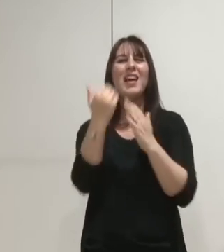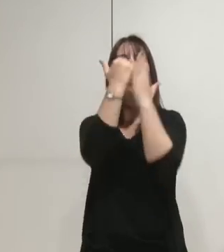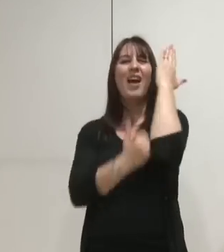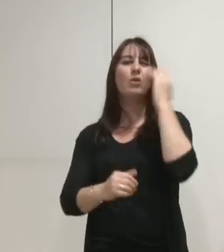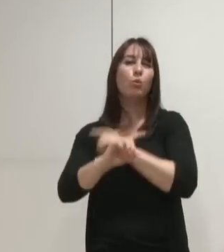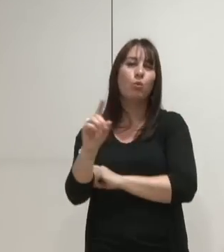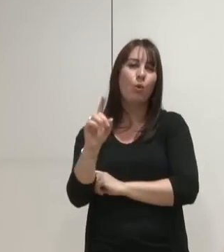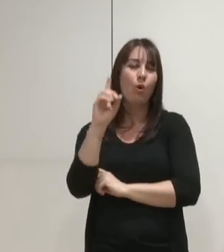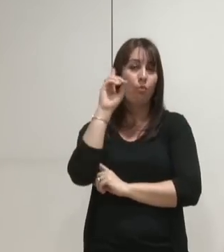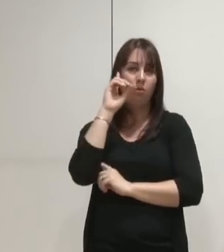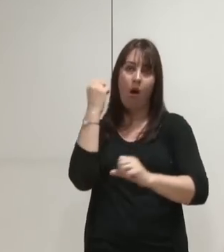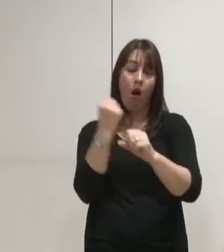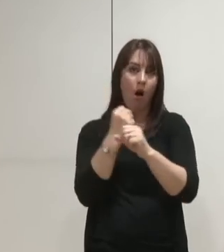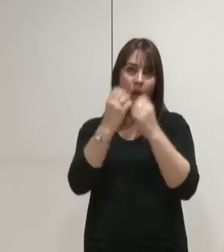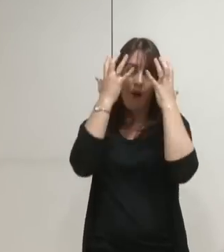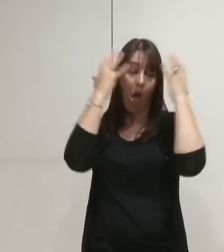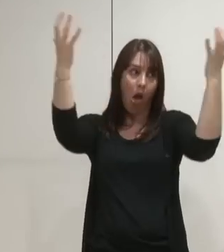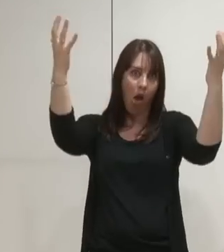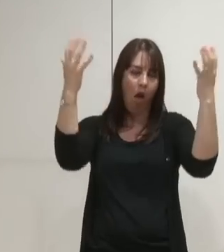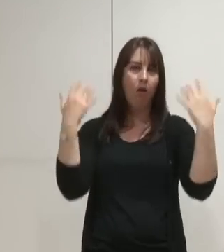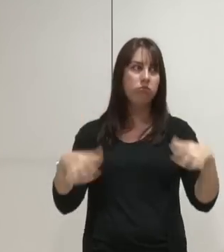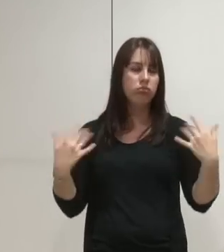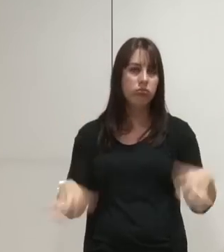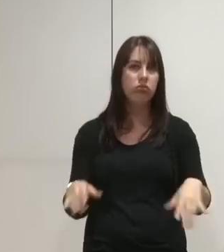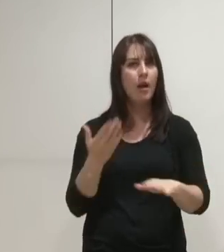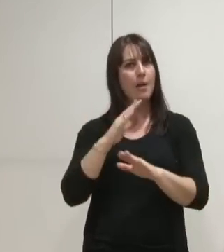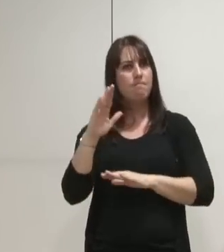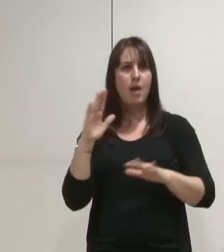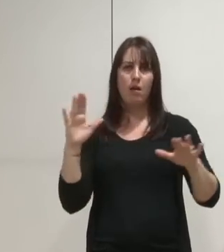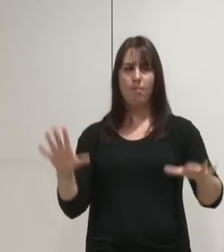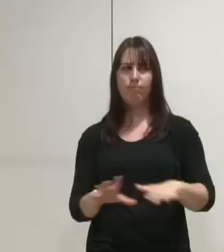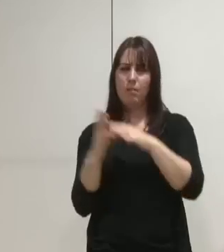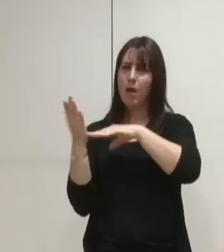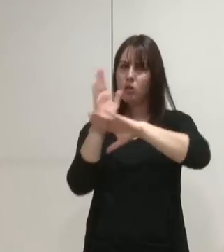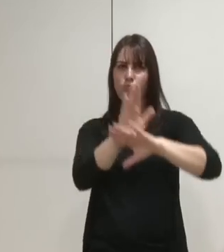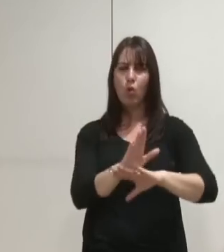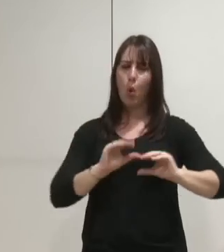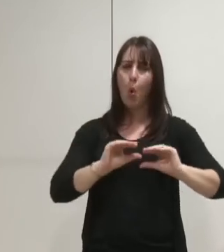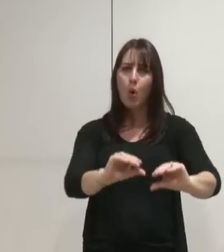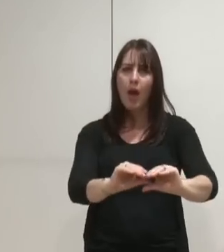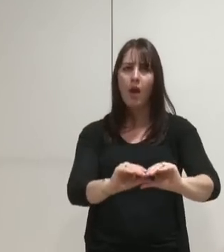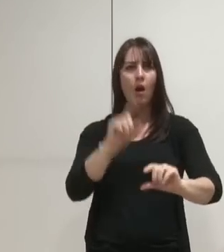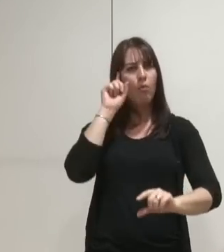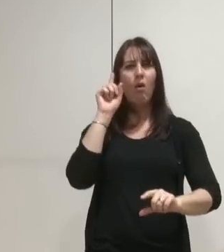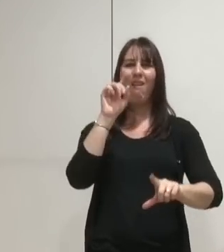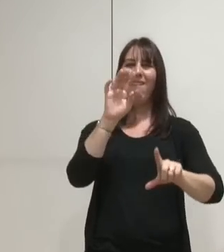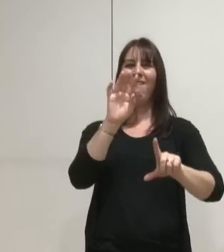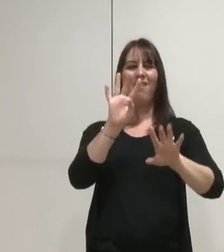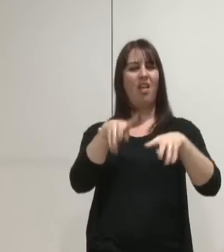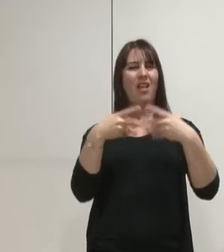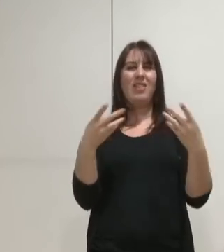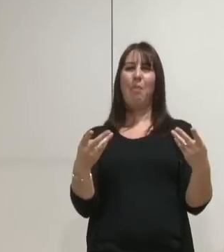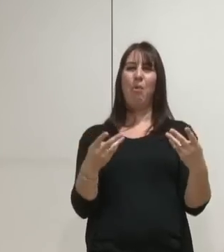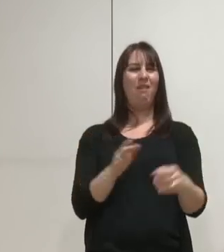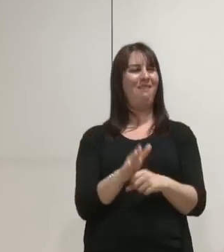c'est un travail de titan mais pour donner des illustration concrète de ces actions qui une fois qu'elles sont juste dans un tableur sur nos